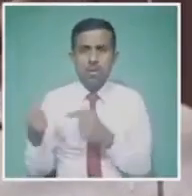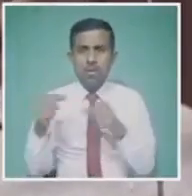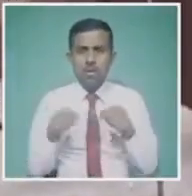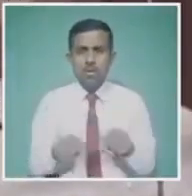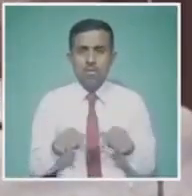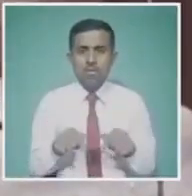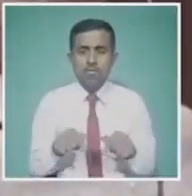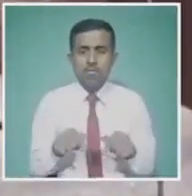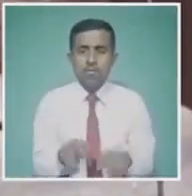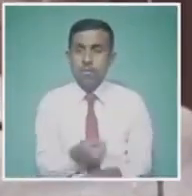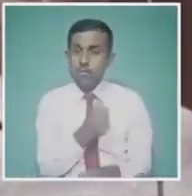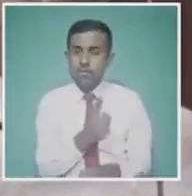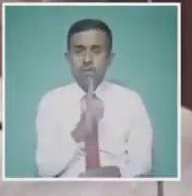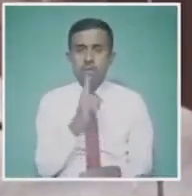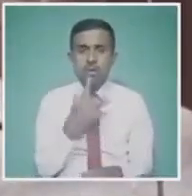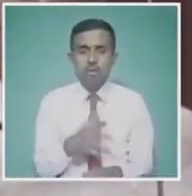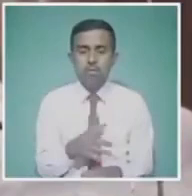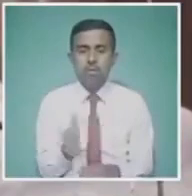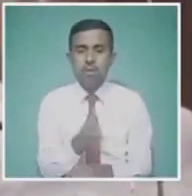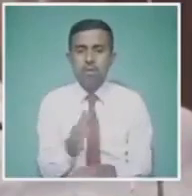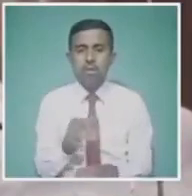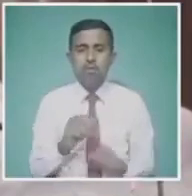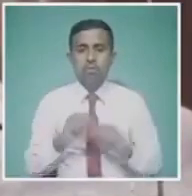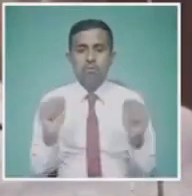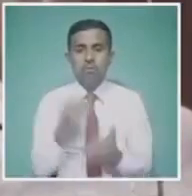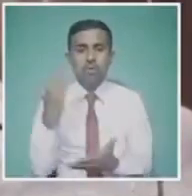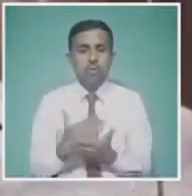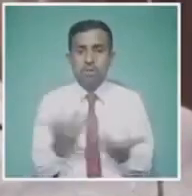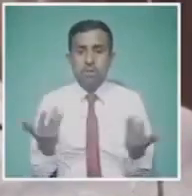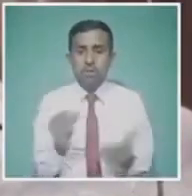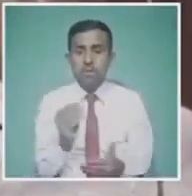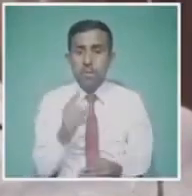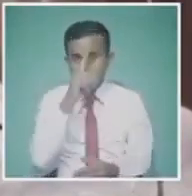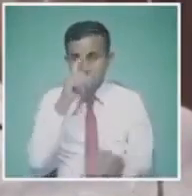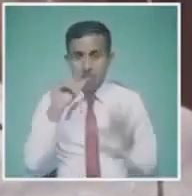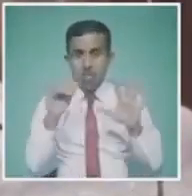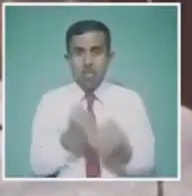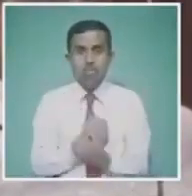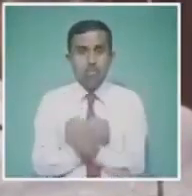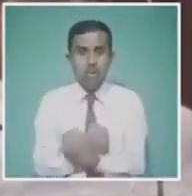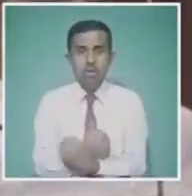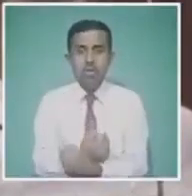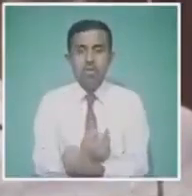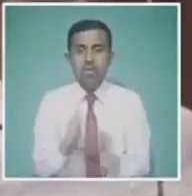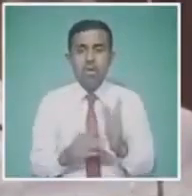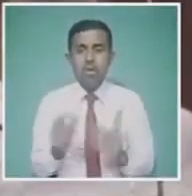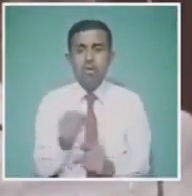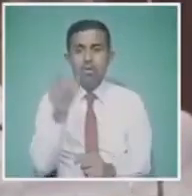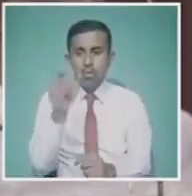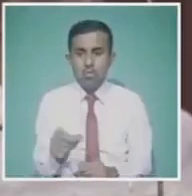என்னன்னா, நீங்க இந்த தொழிற்சங்க நடவடிக்கையை நிப்பாட்டலனா நாங்கள் உங்க எல்லாரையும் 6 மாசம் உள்ளார தள்ளுவோம். தொழில் அமைச்சர் இங்கே உட்கார்ந்துருக்காரு. தொழில் சட்டமா இருக்கட்டும்,